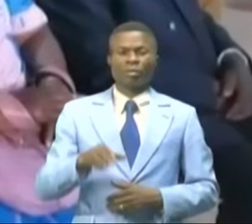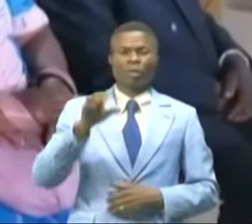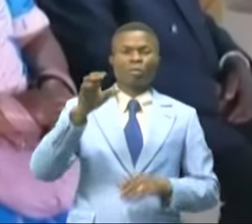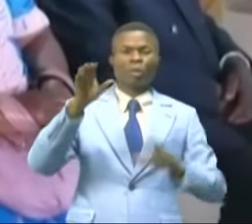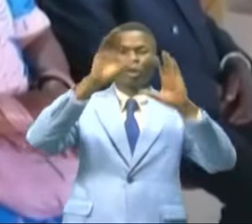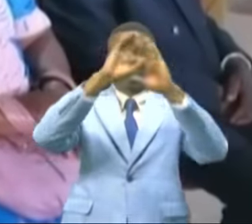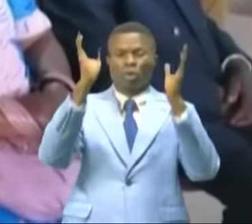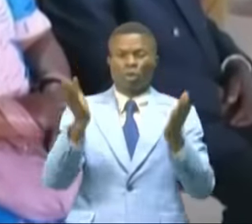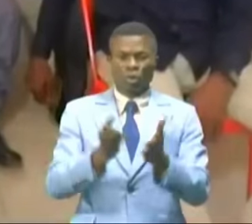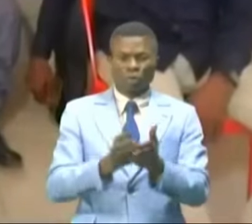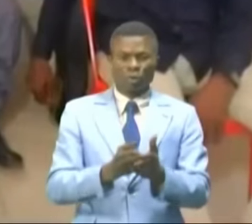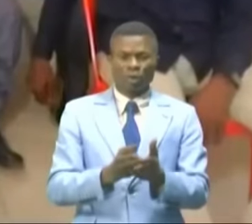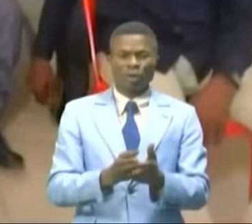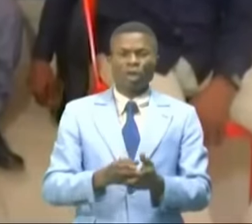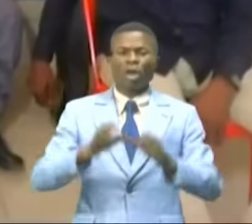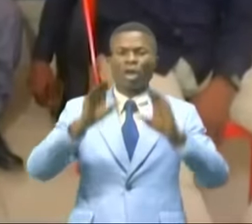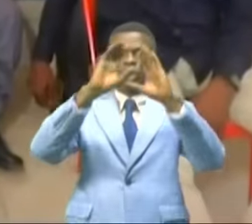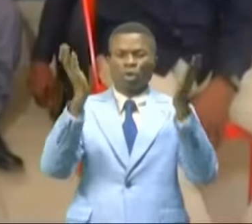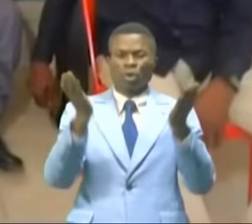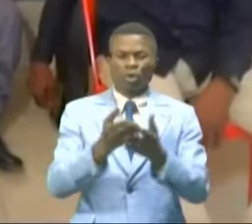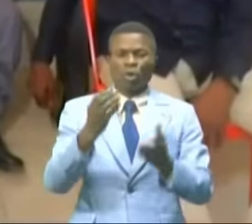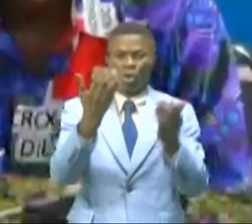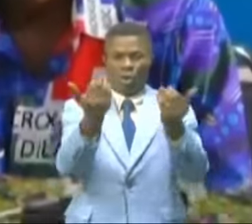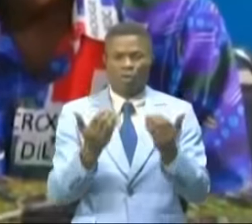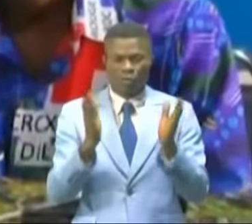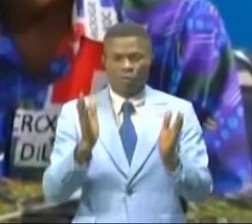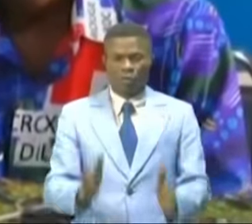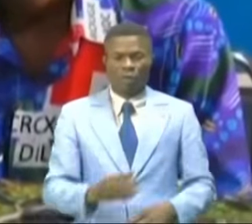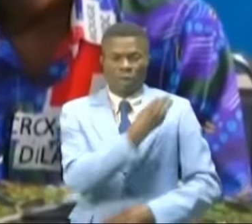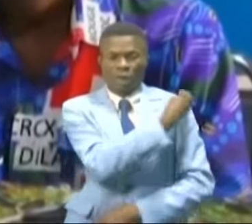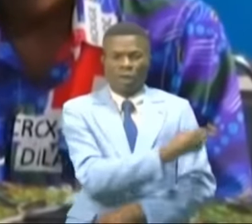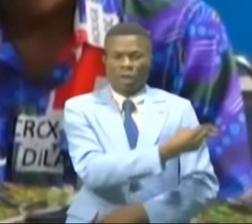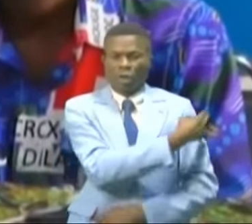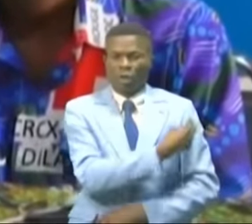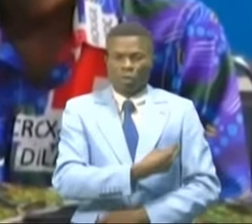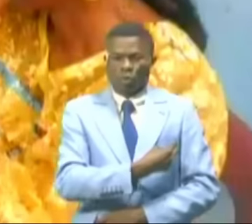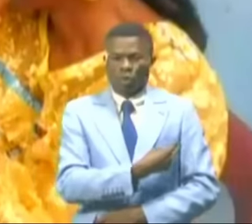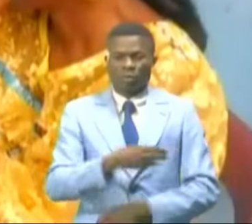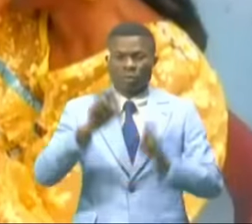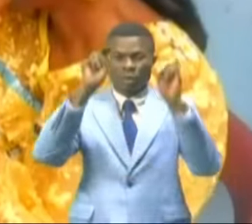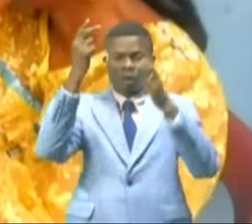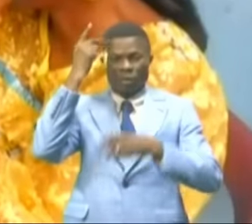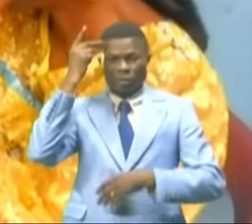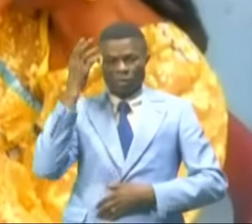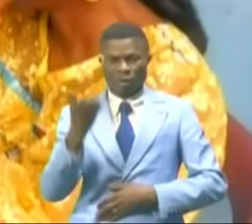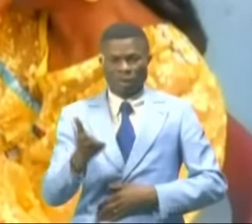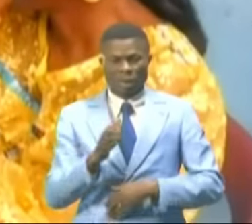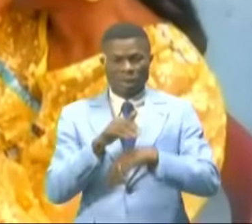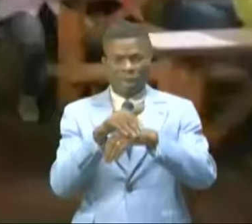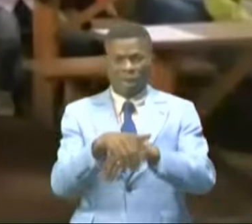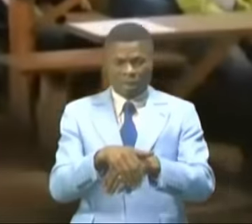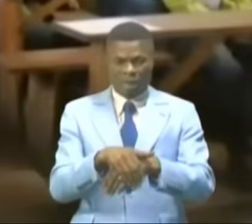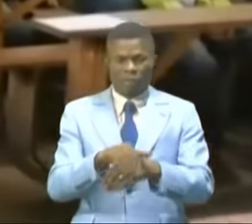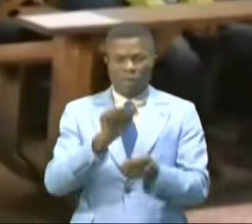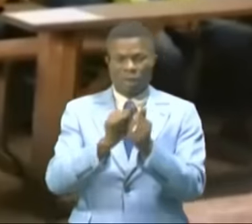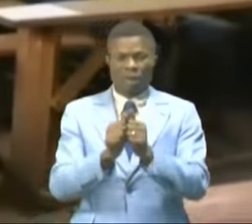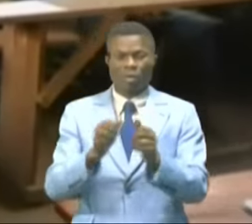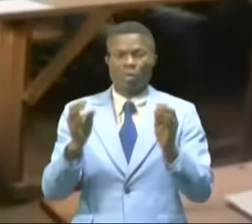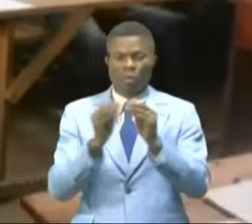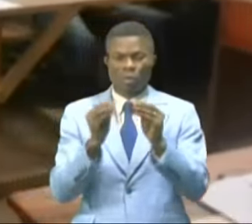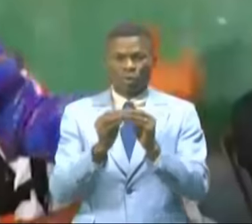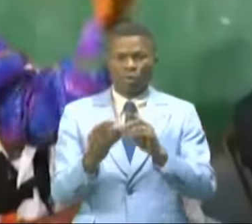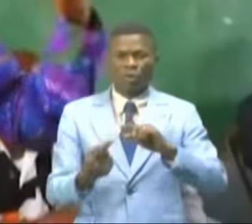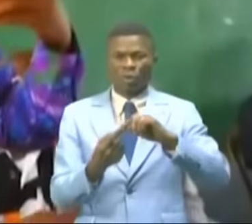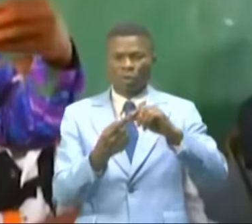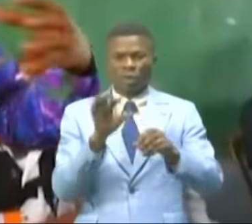les coordinateurs représentant des volontaires secouristes dans les municipalités de Kinshasa vont s'acquitter de cet exercice statutaire de